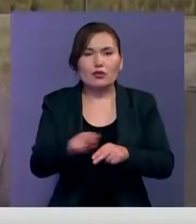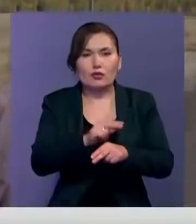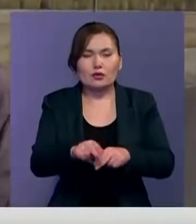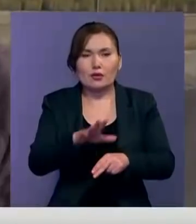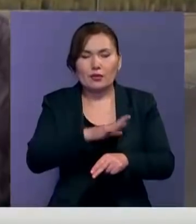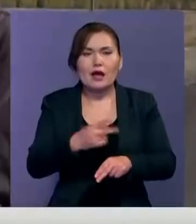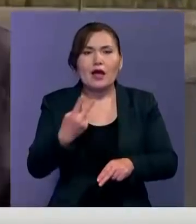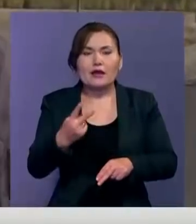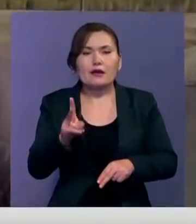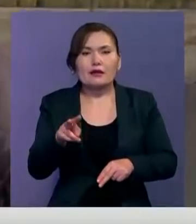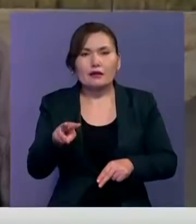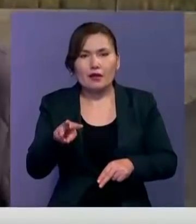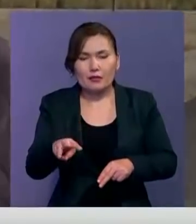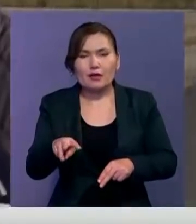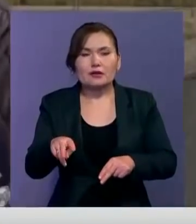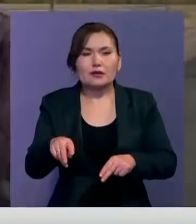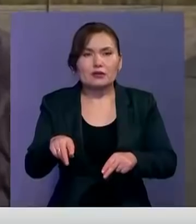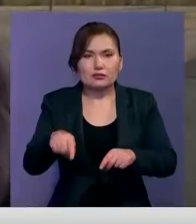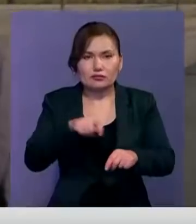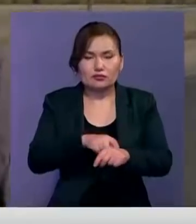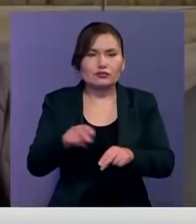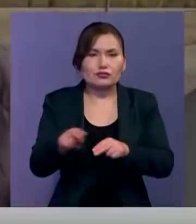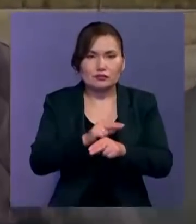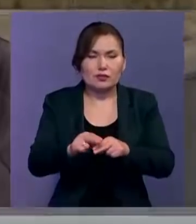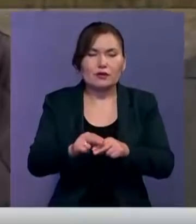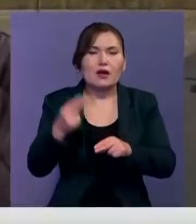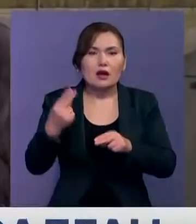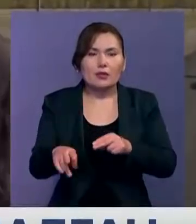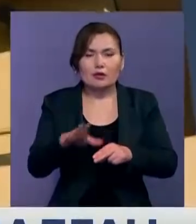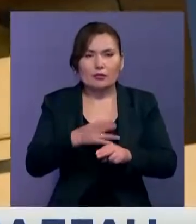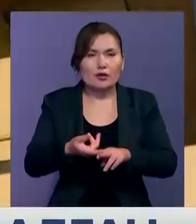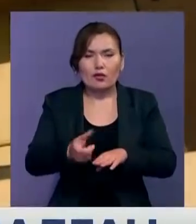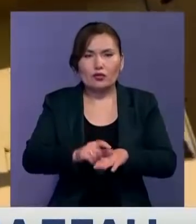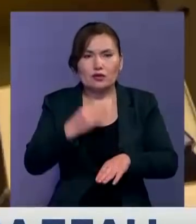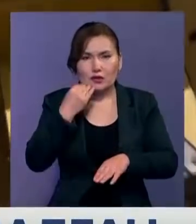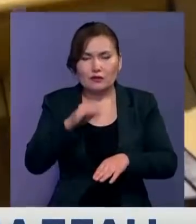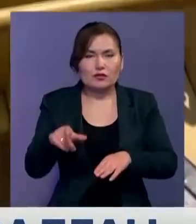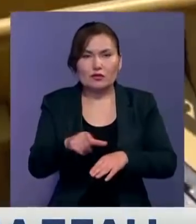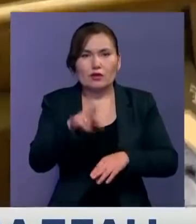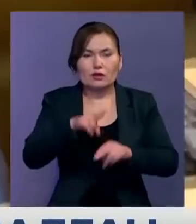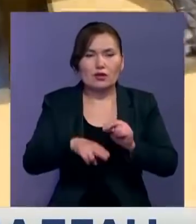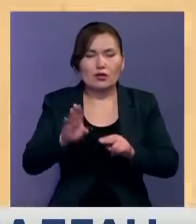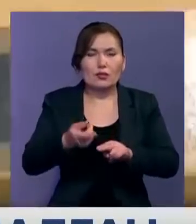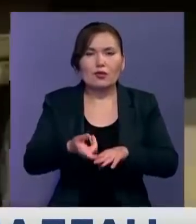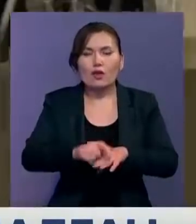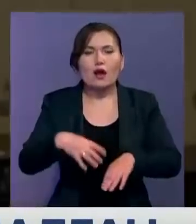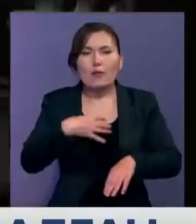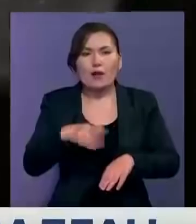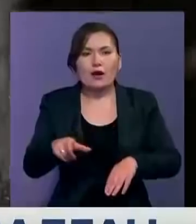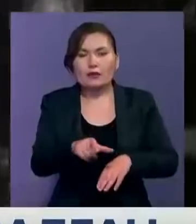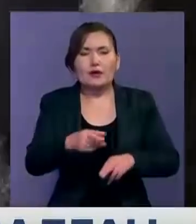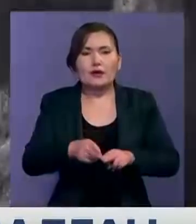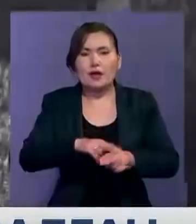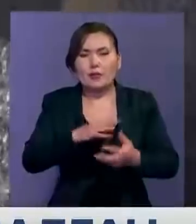уже. Сапасы жақсы салып жатқандары. Ойқы жерлерде 10 сантиметр кетеді. Жалпы бұл аудандық маңыздағы жол, ол дайындық